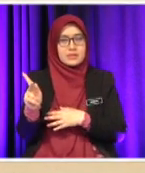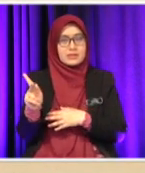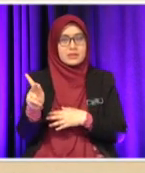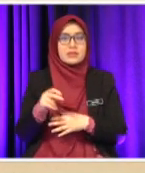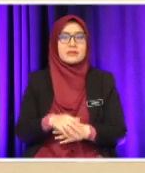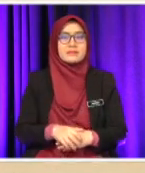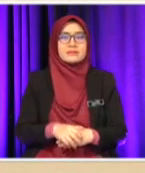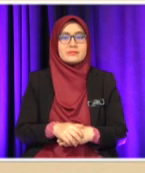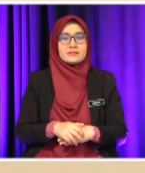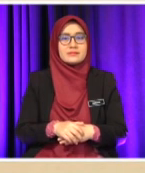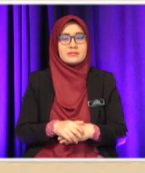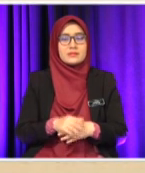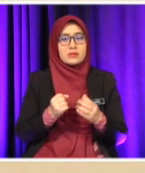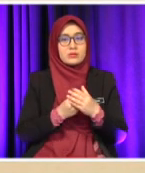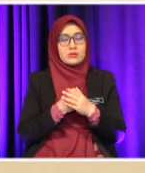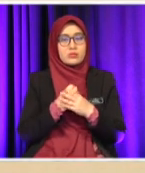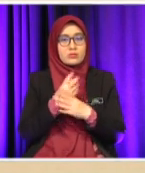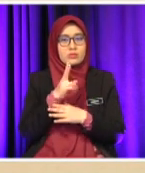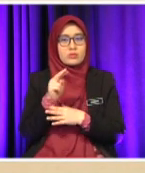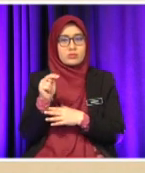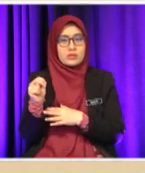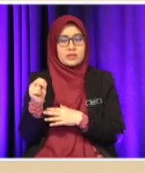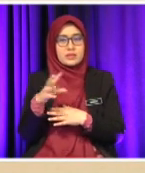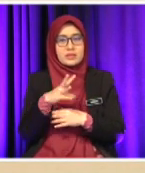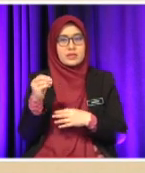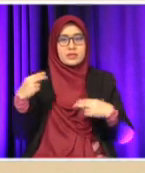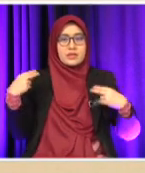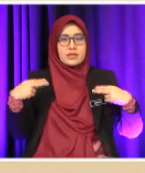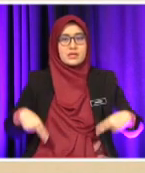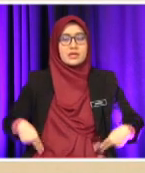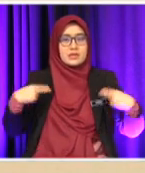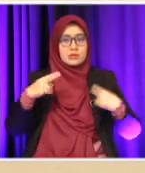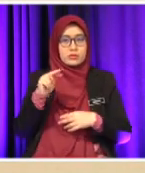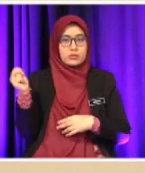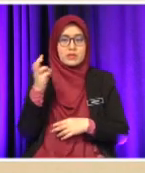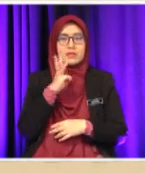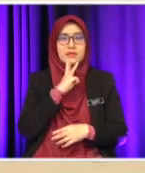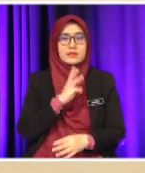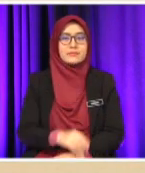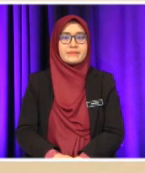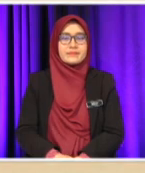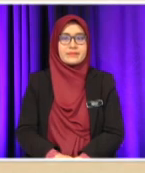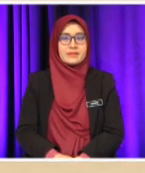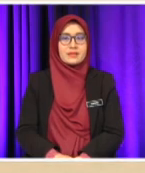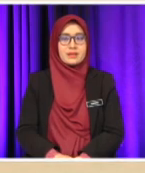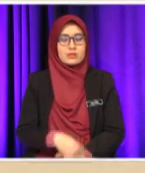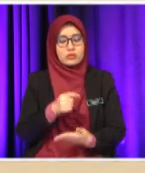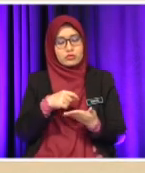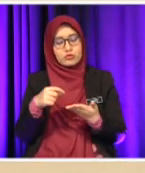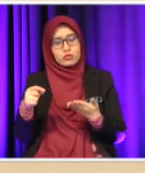ini kemudian Milik Kita tentukan langkah-langkah itu kita masukkan aja f i